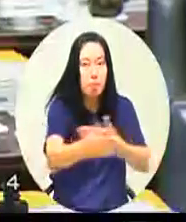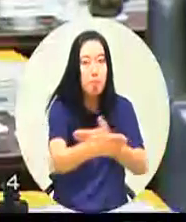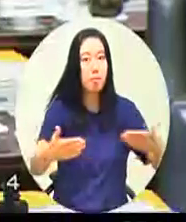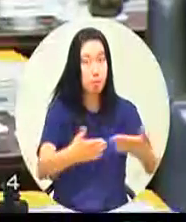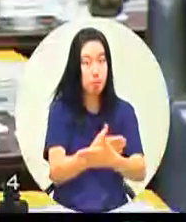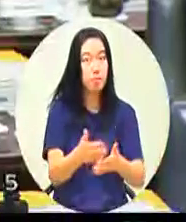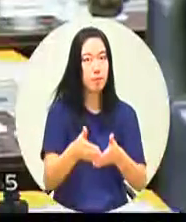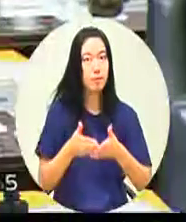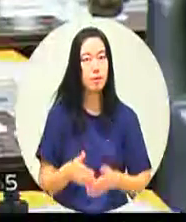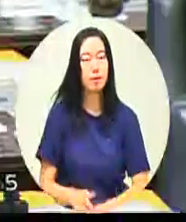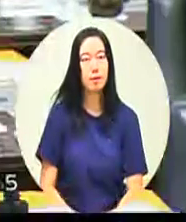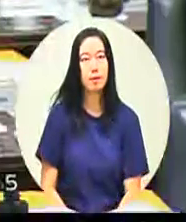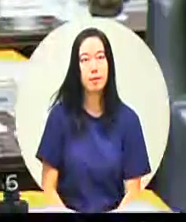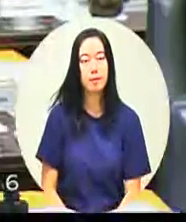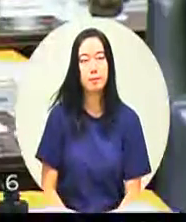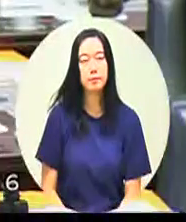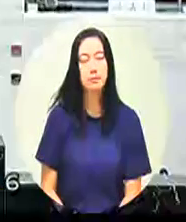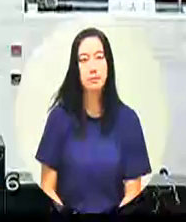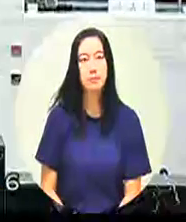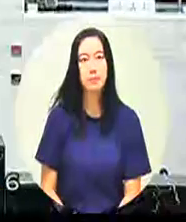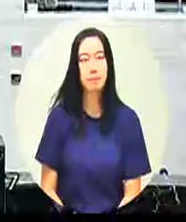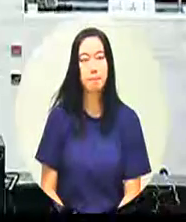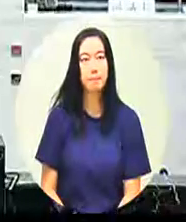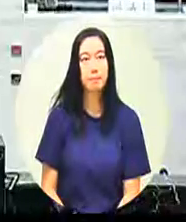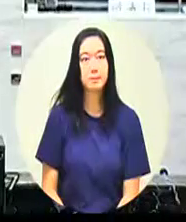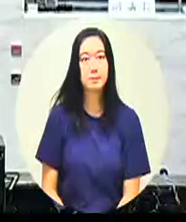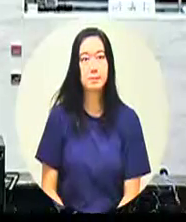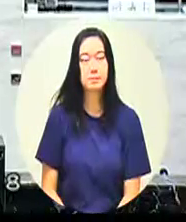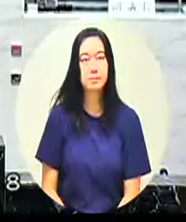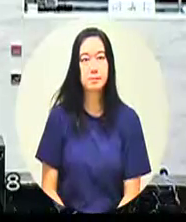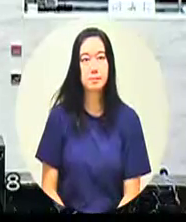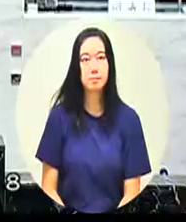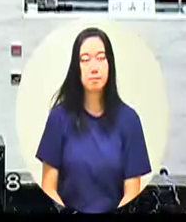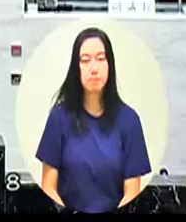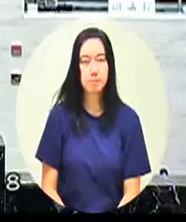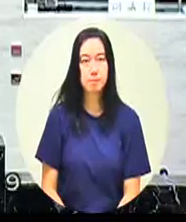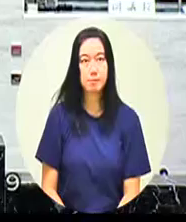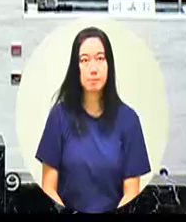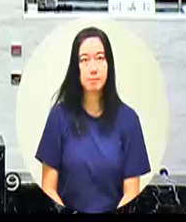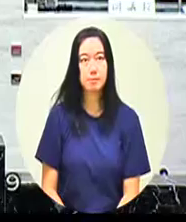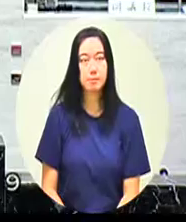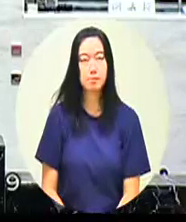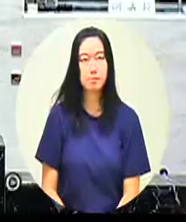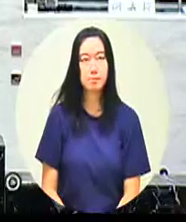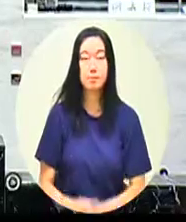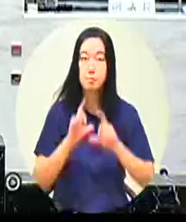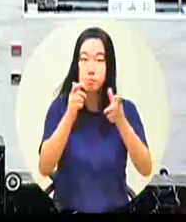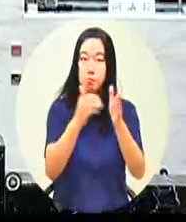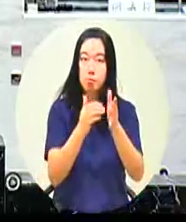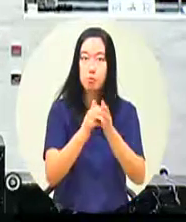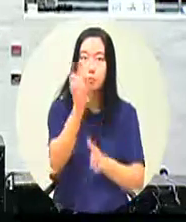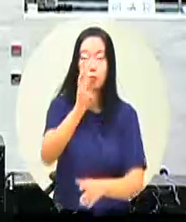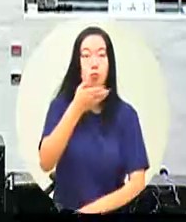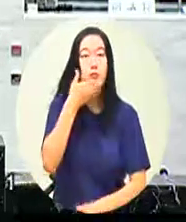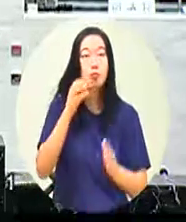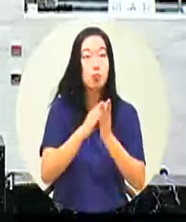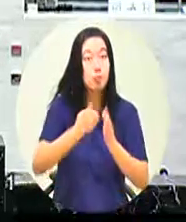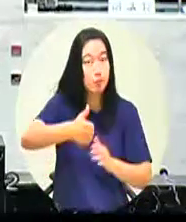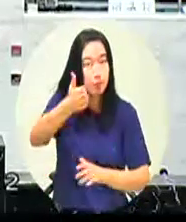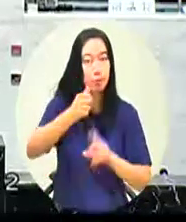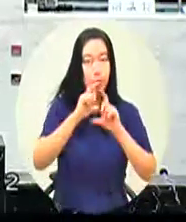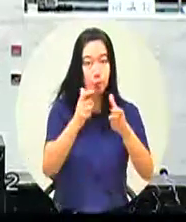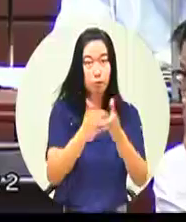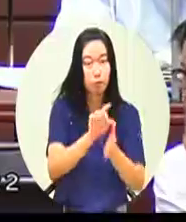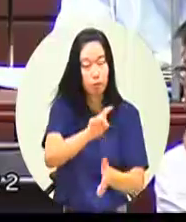好，接着那个请答复那个局长农业局长答复林富宝议员。那答复完了，请水利局长哈。 好，谢